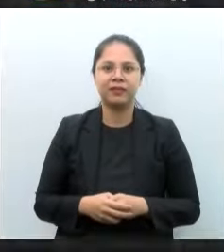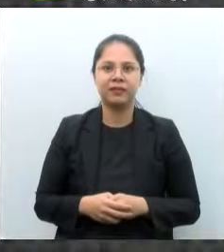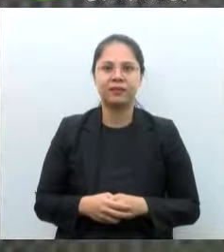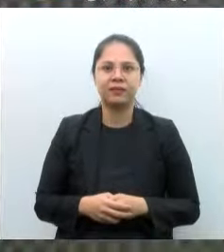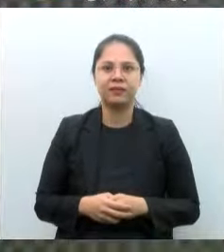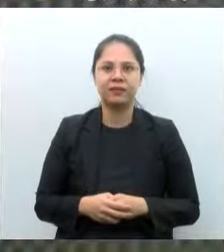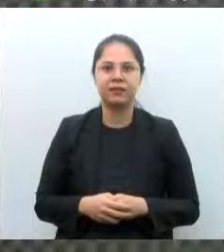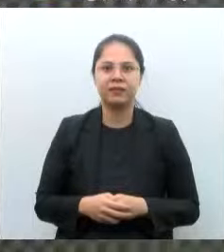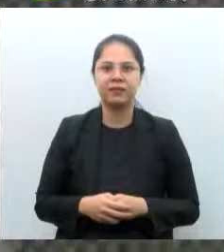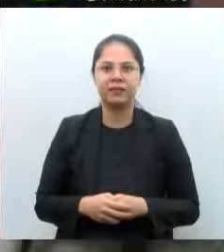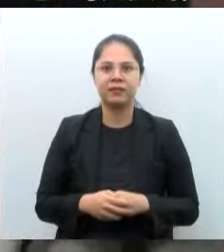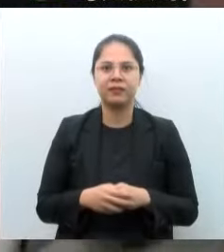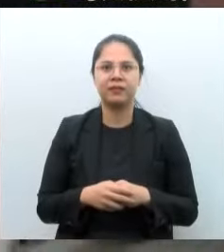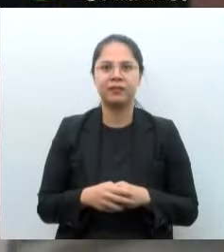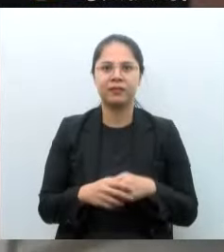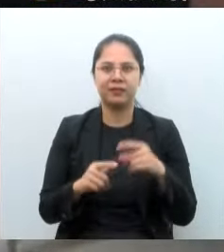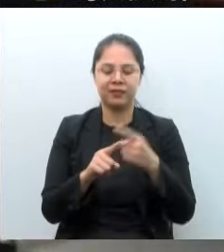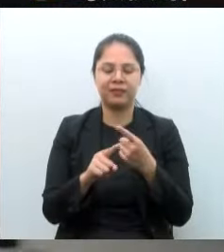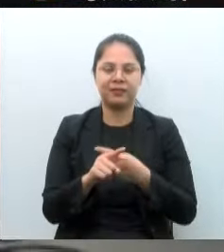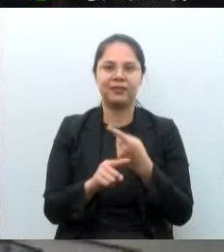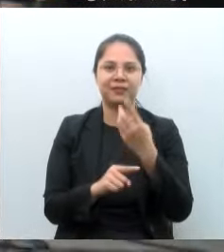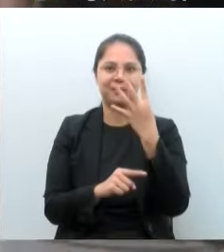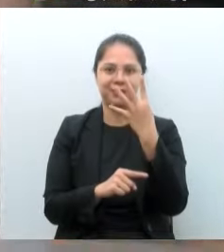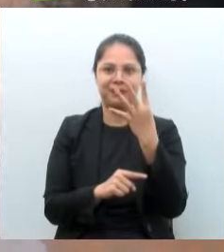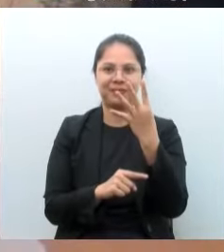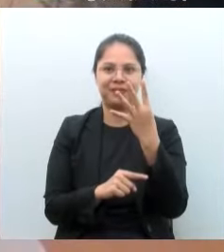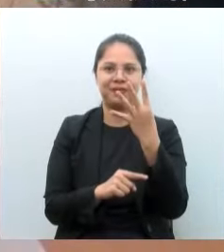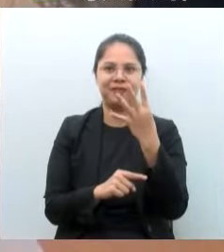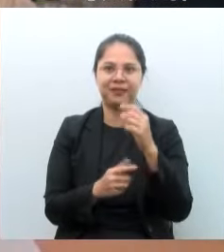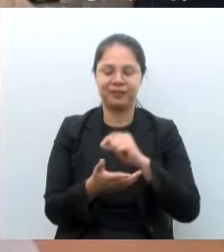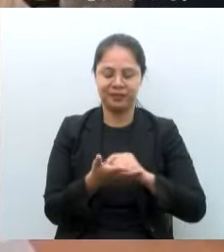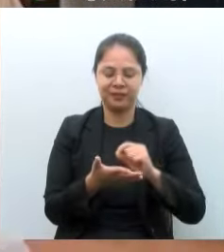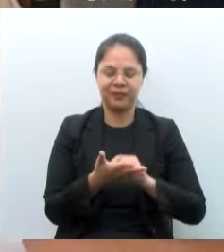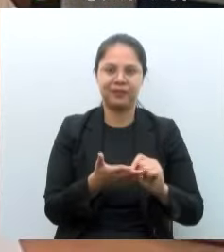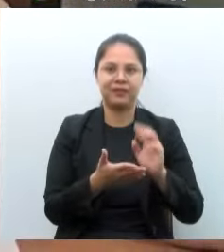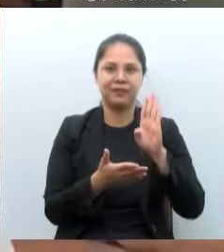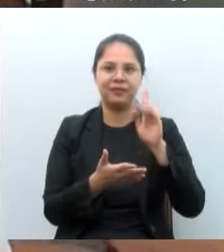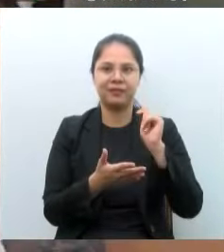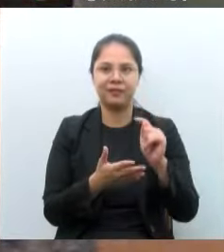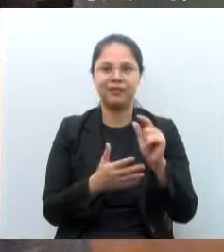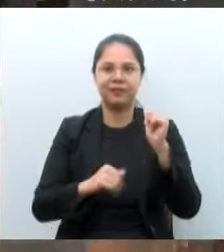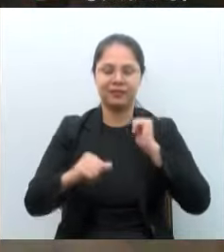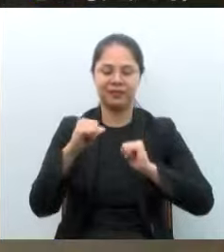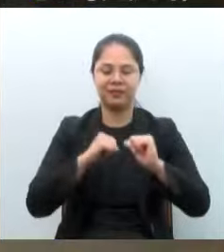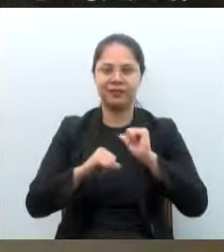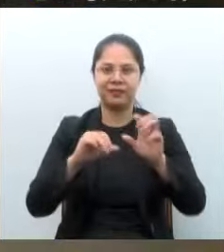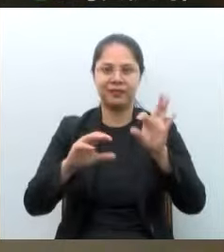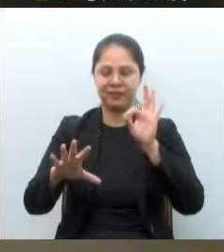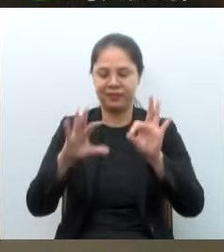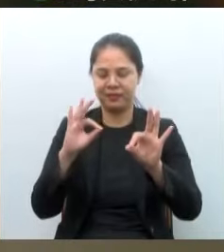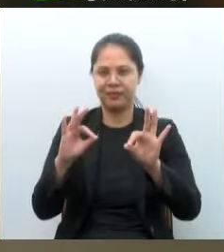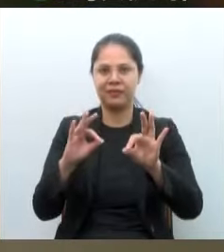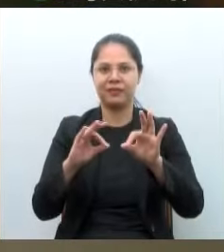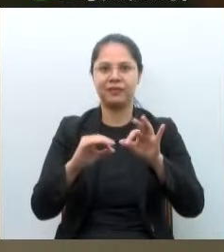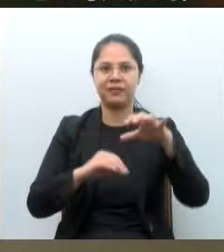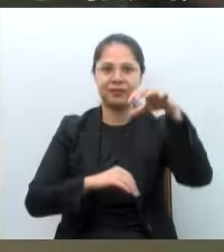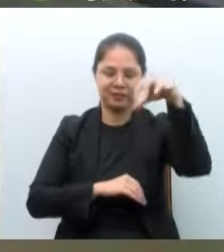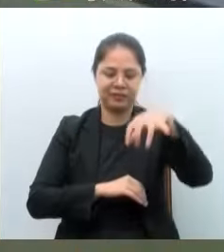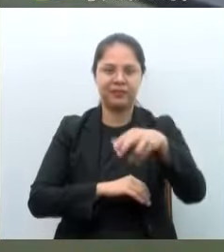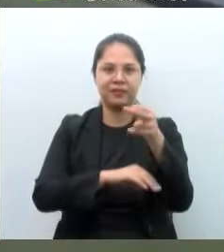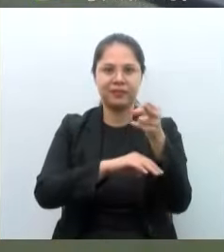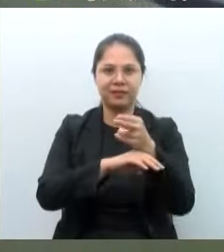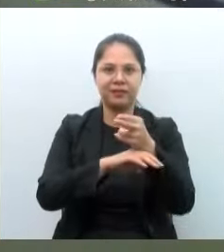เราใช้ระยะเวลาทั้งหมด4เดือนด้วยกันครับผมเรามีการเขียนบทการแคสติ้งนักแสดงการออกกองถ่ายรวมไป